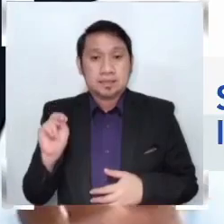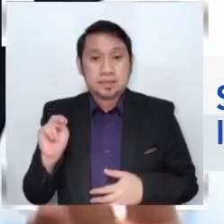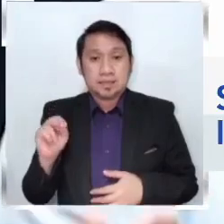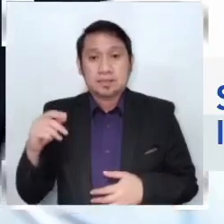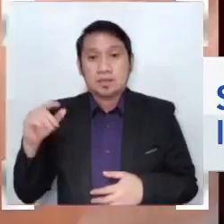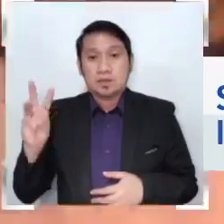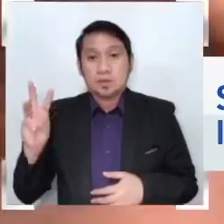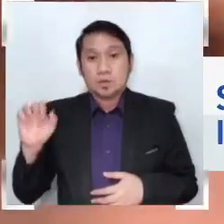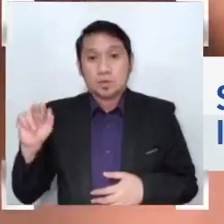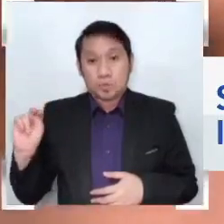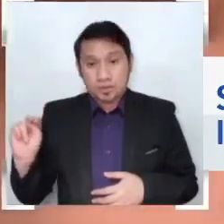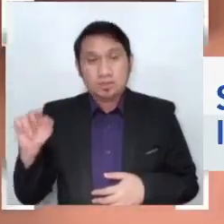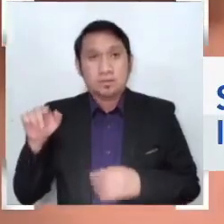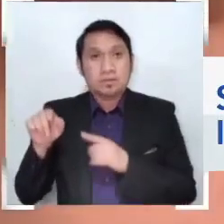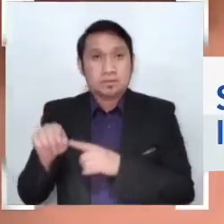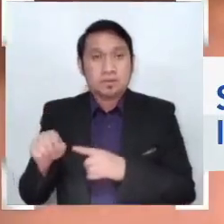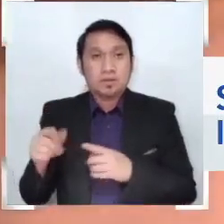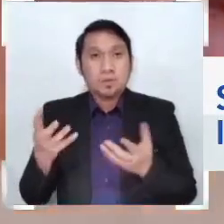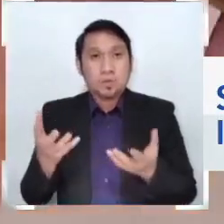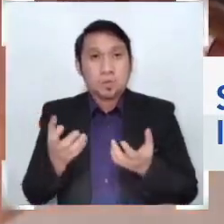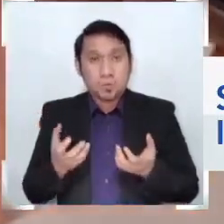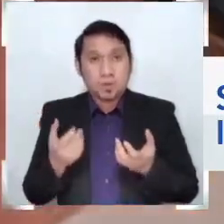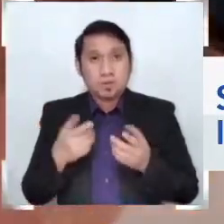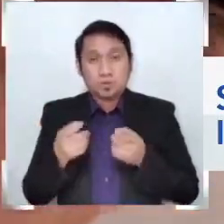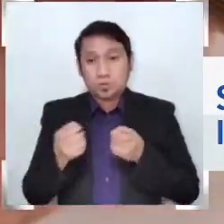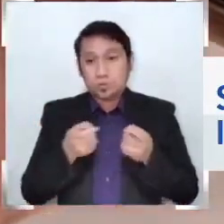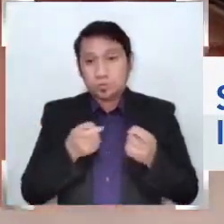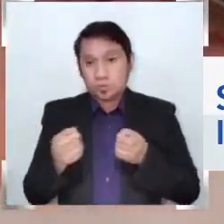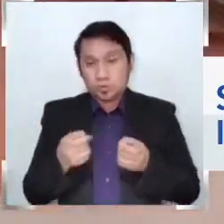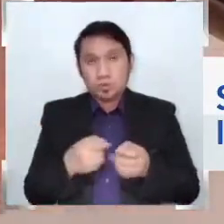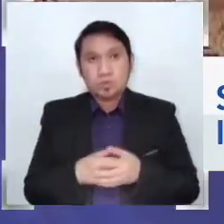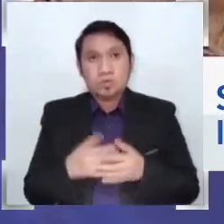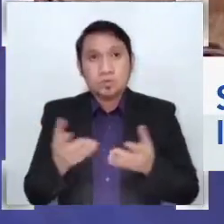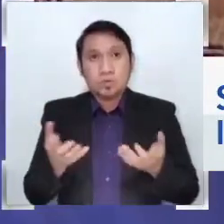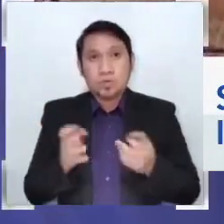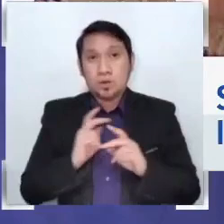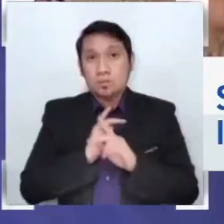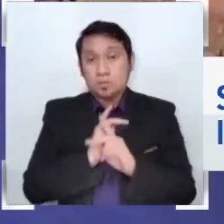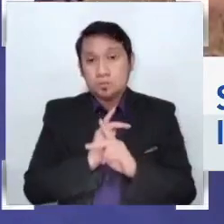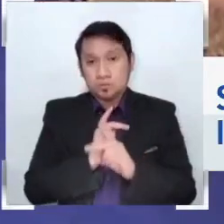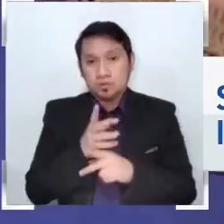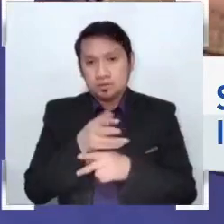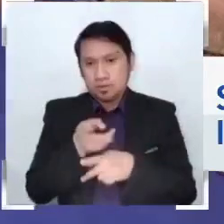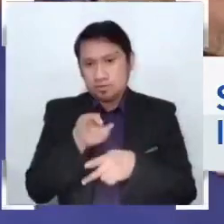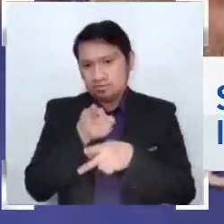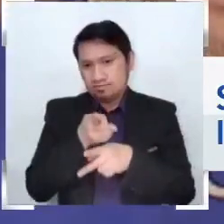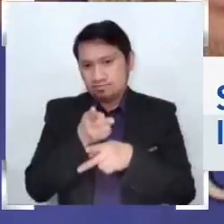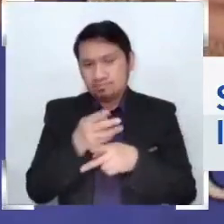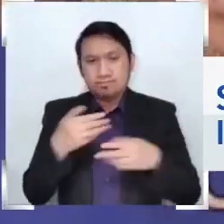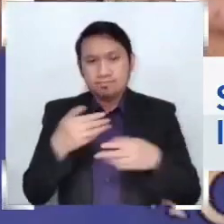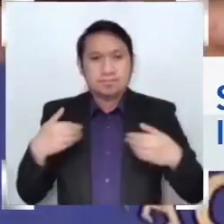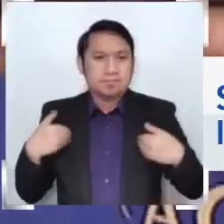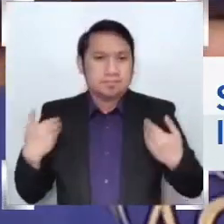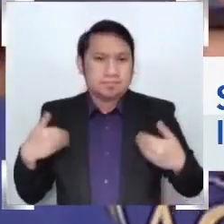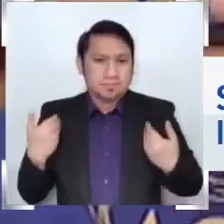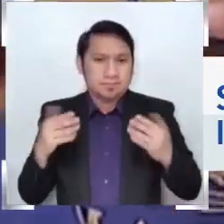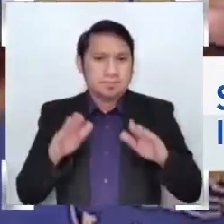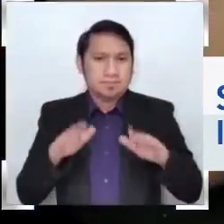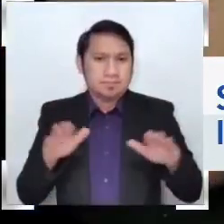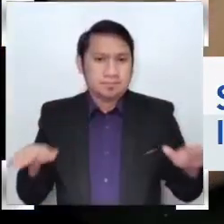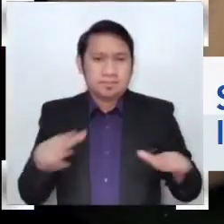mga online game. Paraan niya ito para maproteksyonan at magabayan ang mga kabataan, lalo na sa masamang epekto